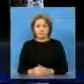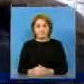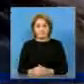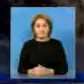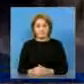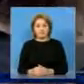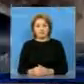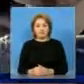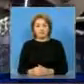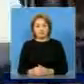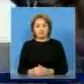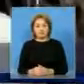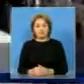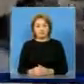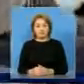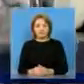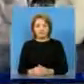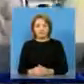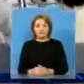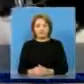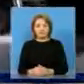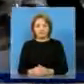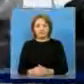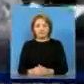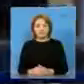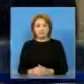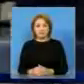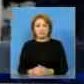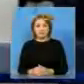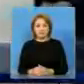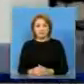Дана Байқыз, Азамат Сауханов, Ақтөбе телеарнасы.